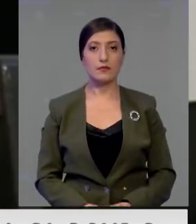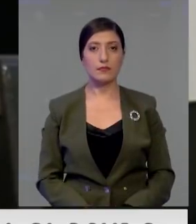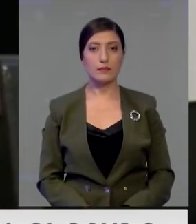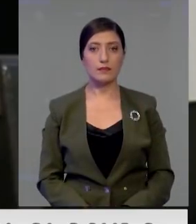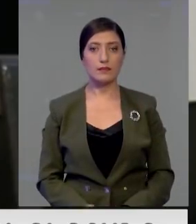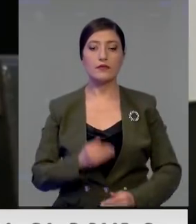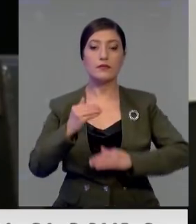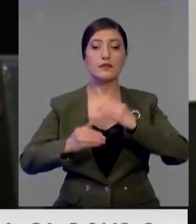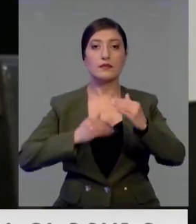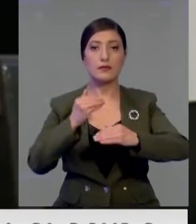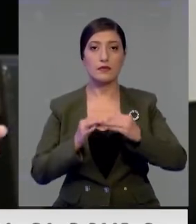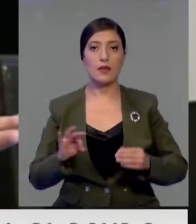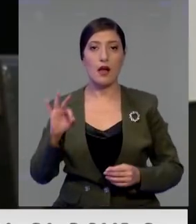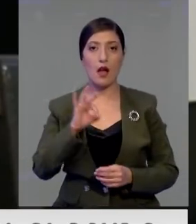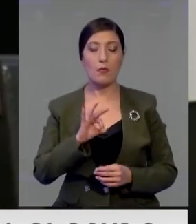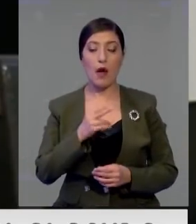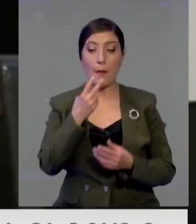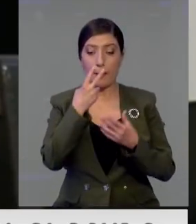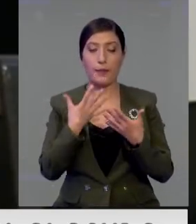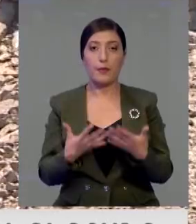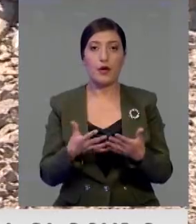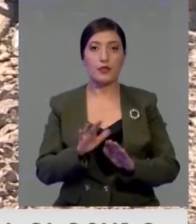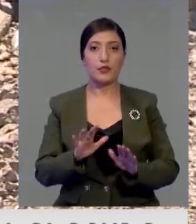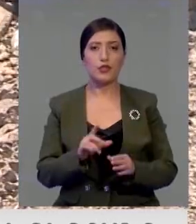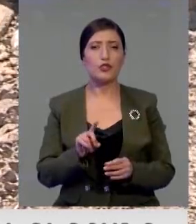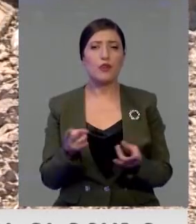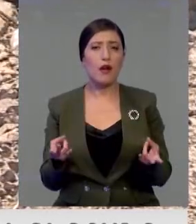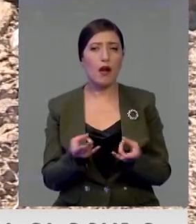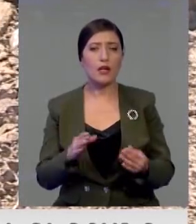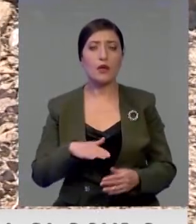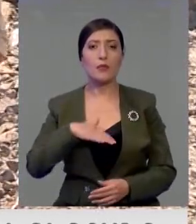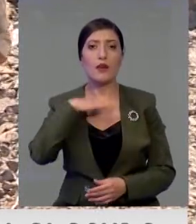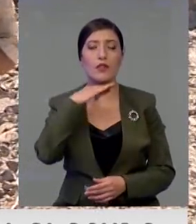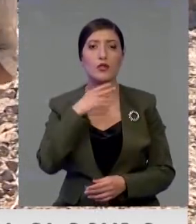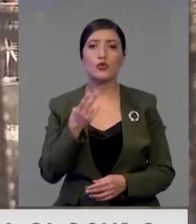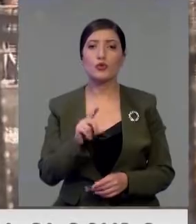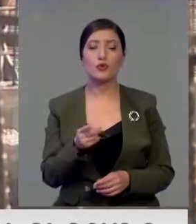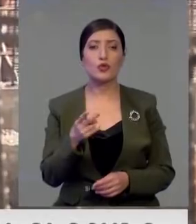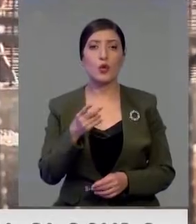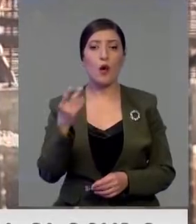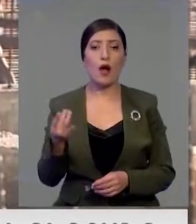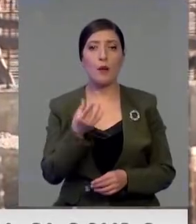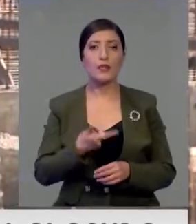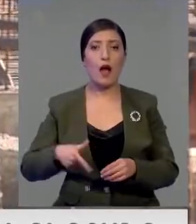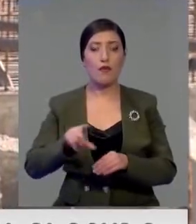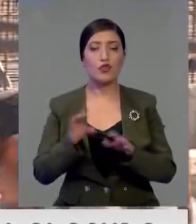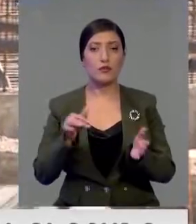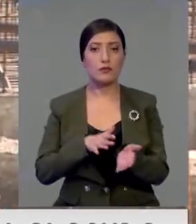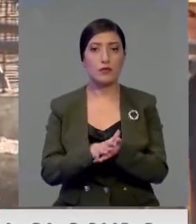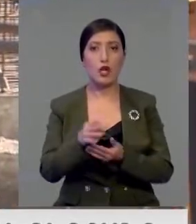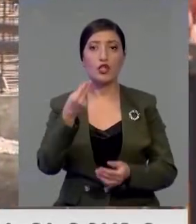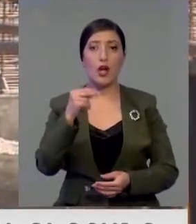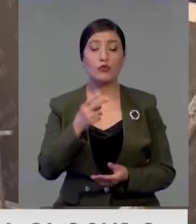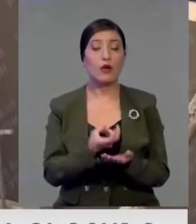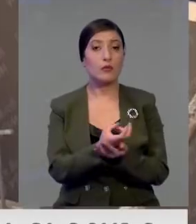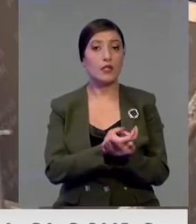նախագիծը առաջ տանելուց, հատկապես որ պարզ չի թե ինչ կարիք ենք բավարարում եւ ինչու ենք երկու անգամից ավել շատ ծախսում։ Ջանջուղազյանի